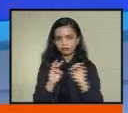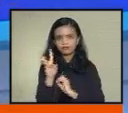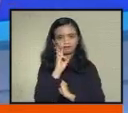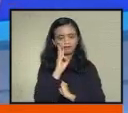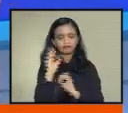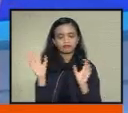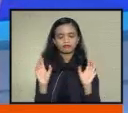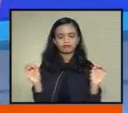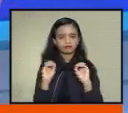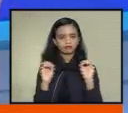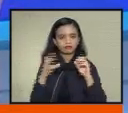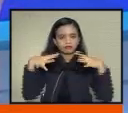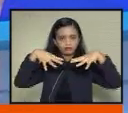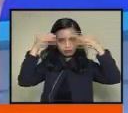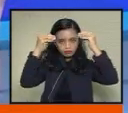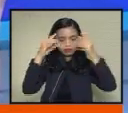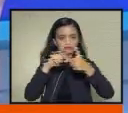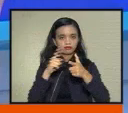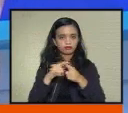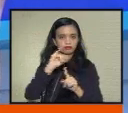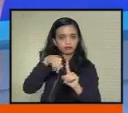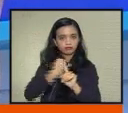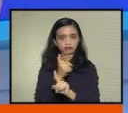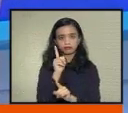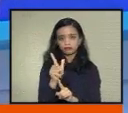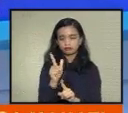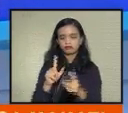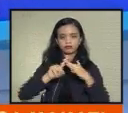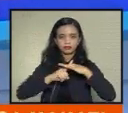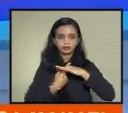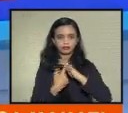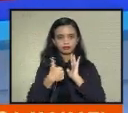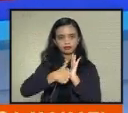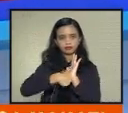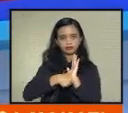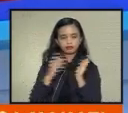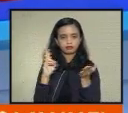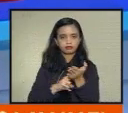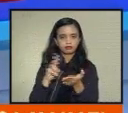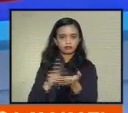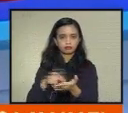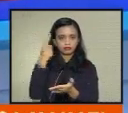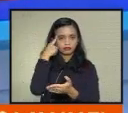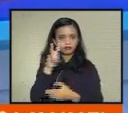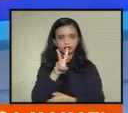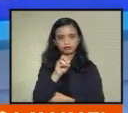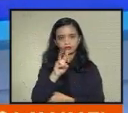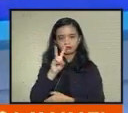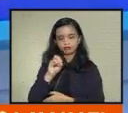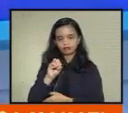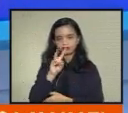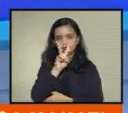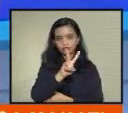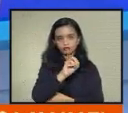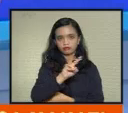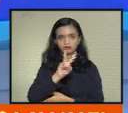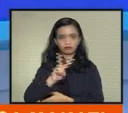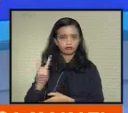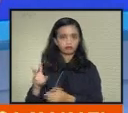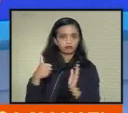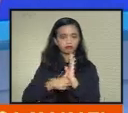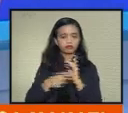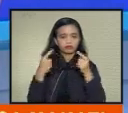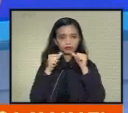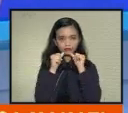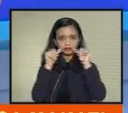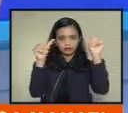ng kuryente. Sa January 20, nakatakdang magsimula ang voter registration para sa 2022 elections. Iaanunsyo raw